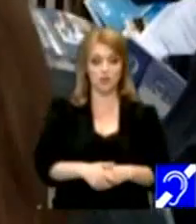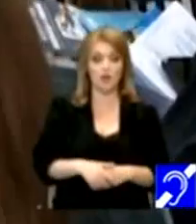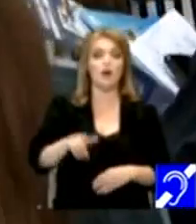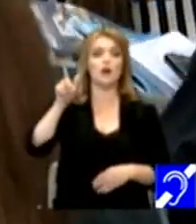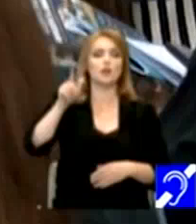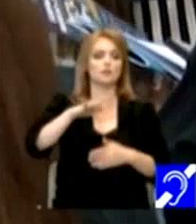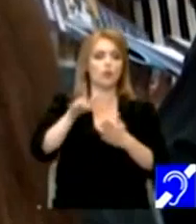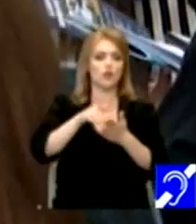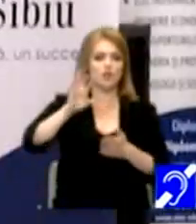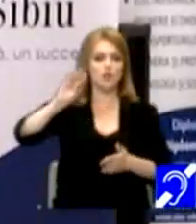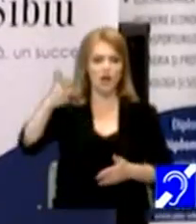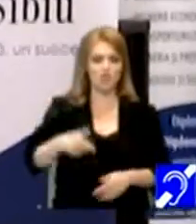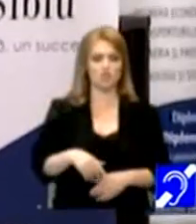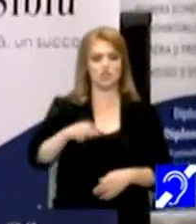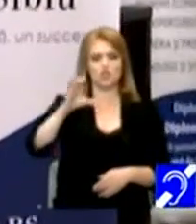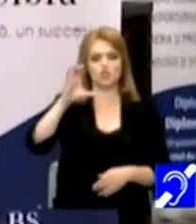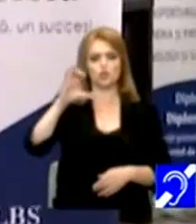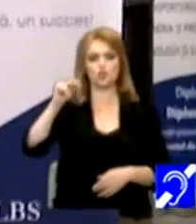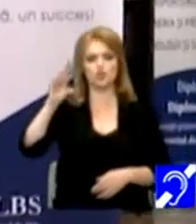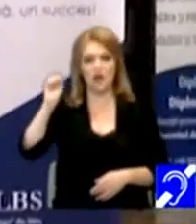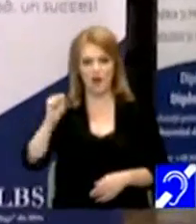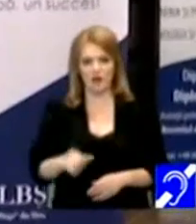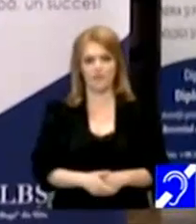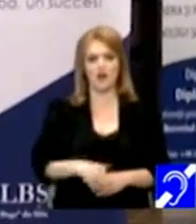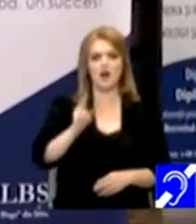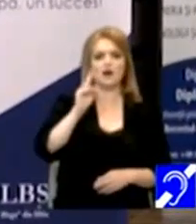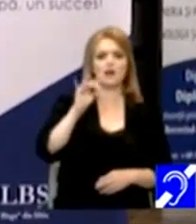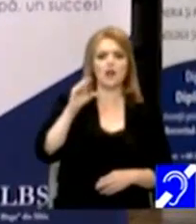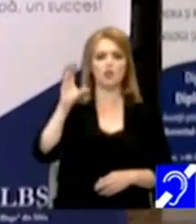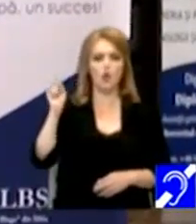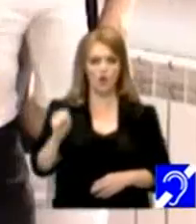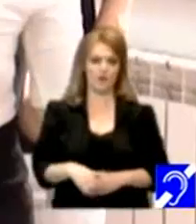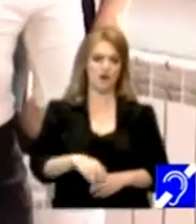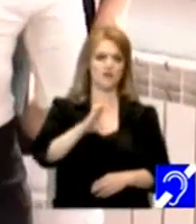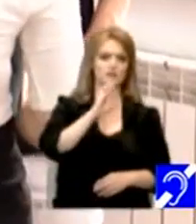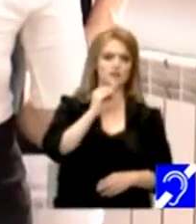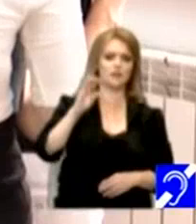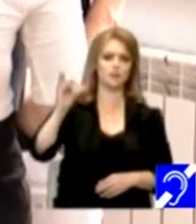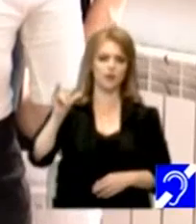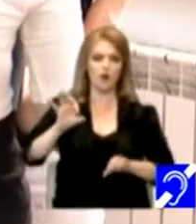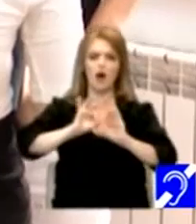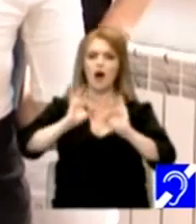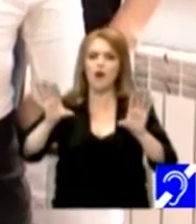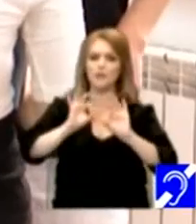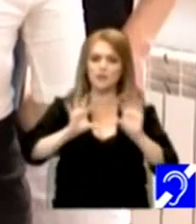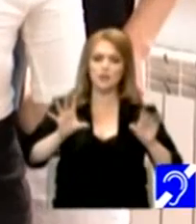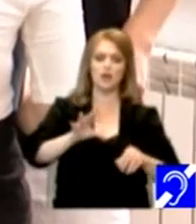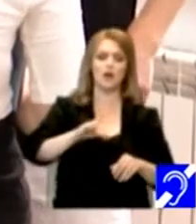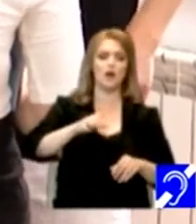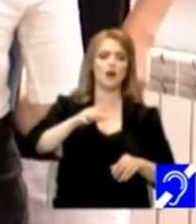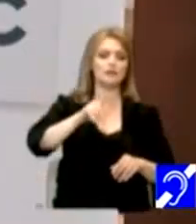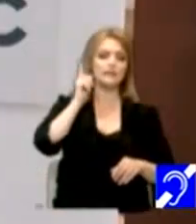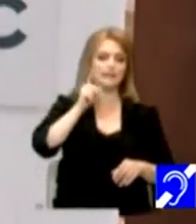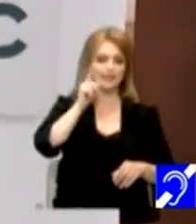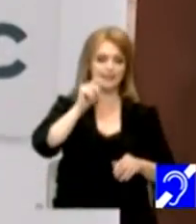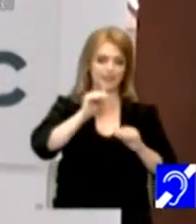Iași, Suceava, Brașov, Timișoara, Petroșani, Cluj, Craiova le-au explicat tinerilor basarabeni ce oportunități au dacă